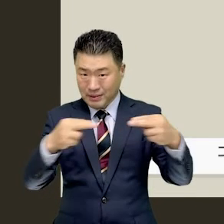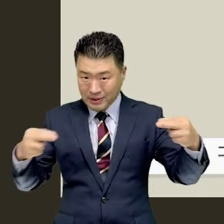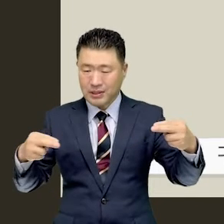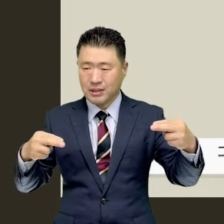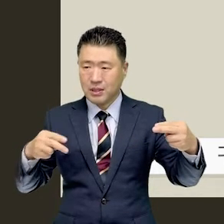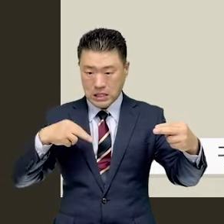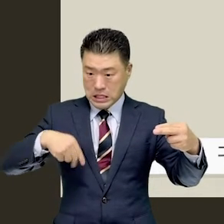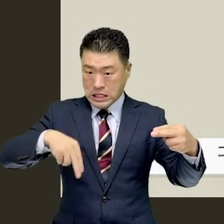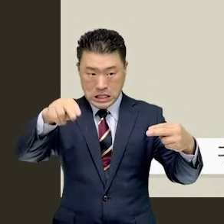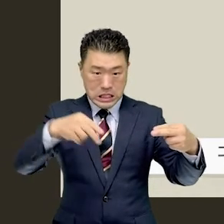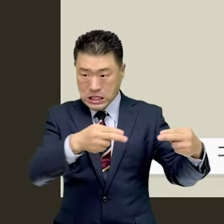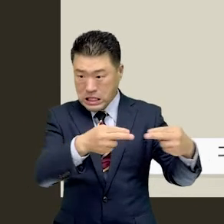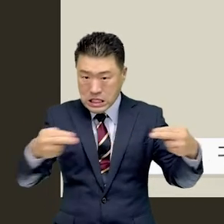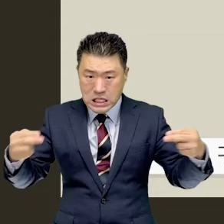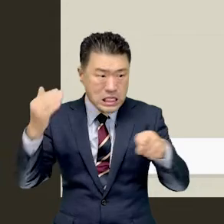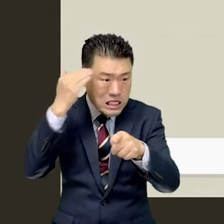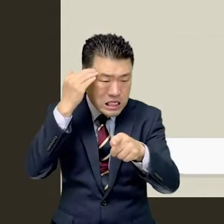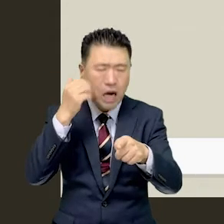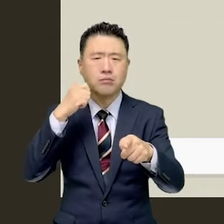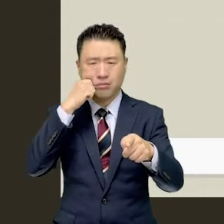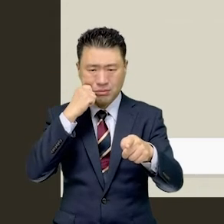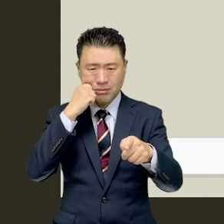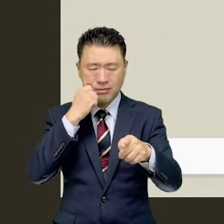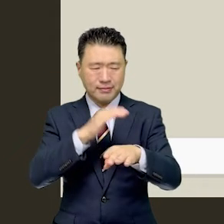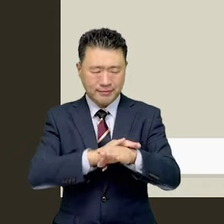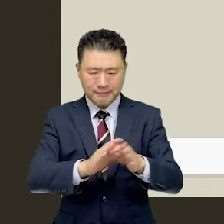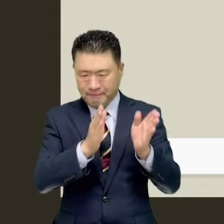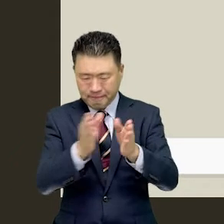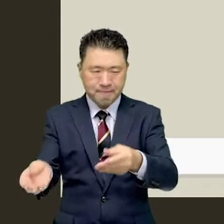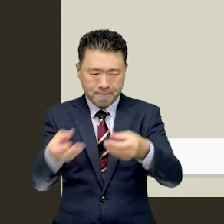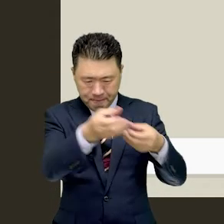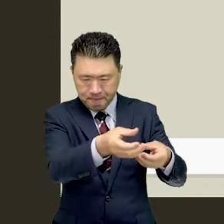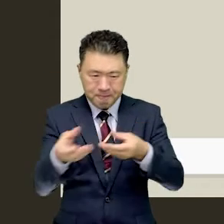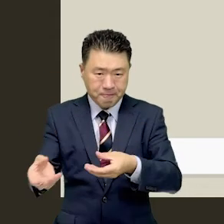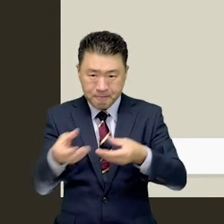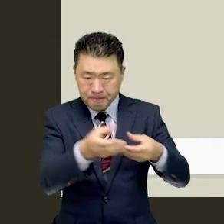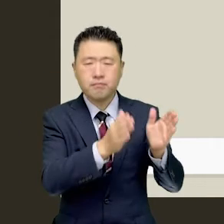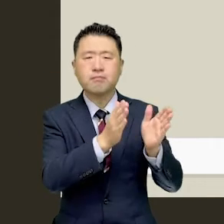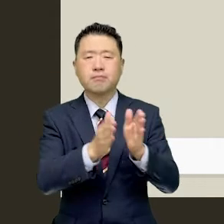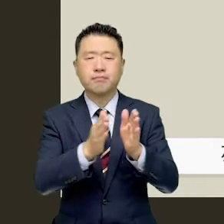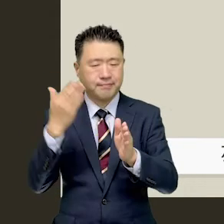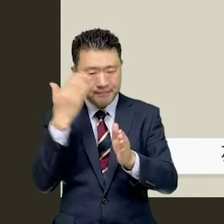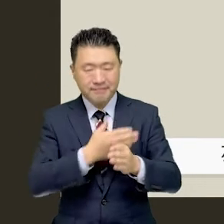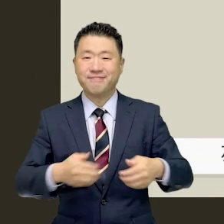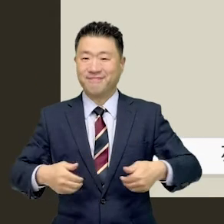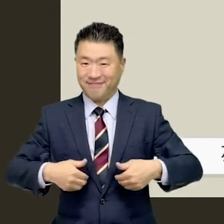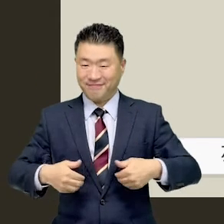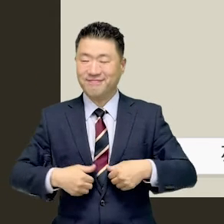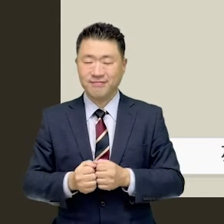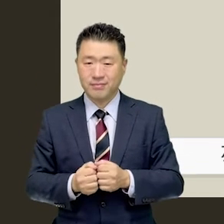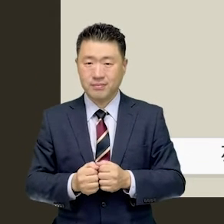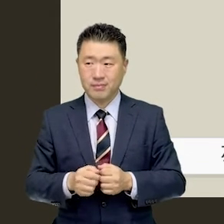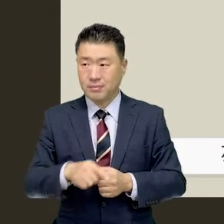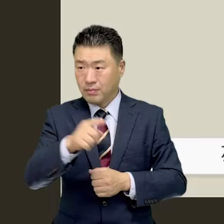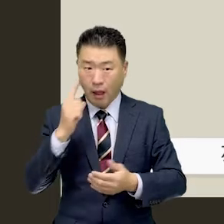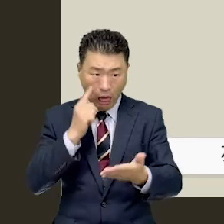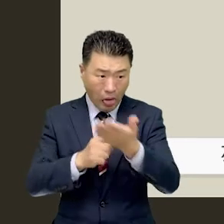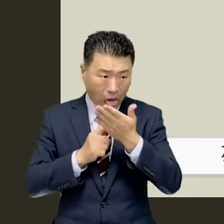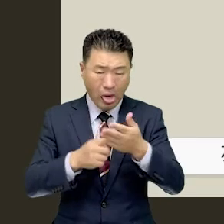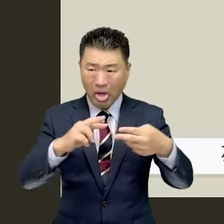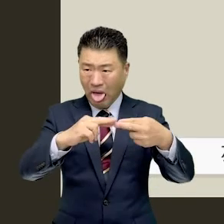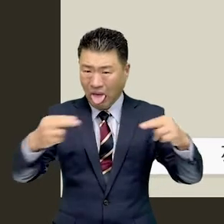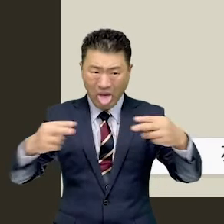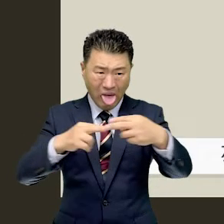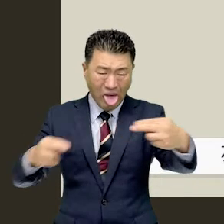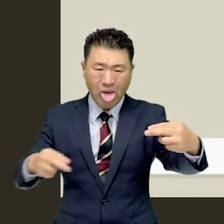보행로를 가로지르는 것을 막을 수 있도록 장비를 제자리에 위치시킵니다. 작업장에 노출된 케이블은